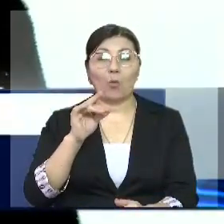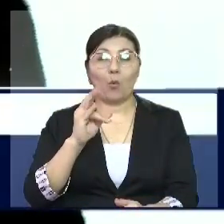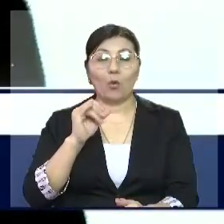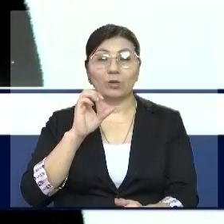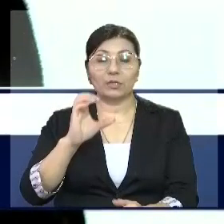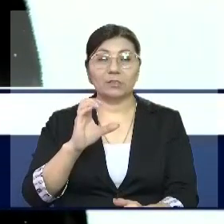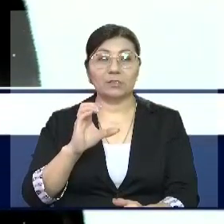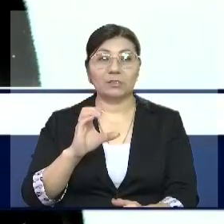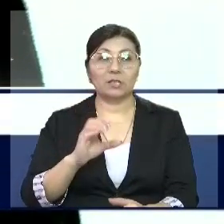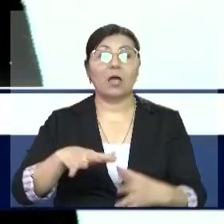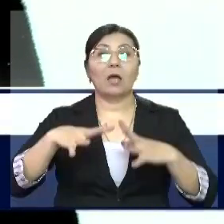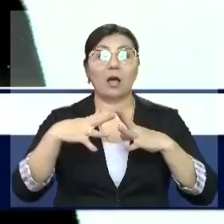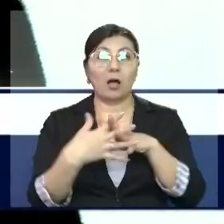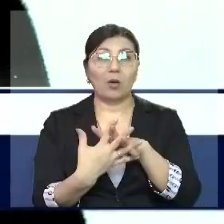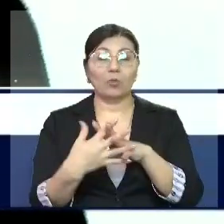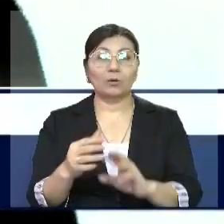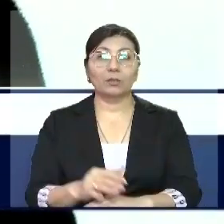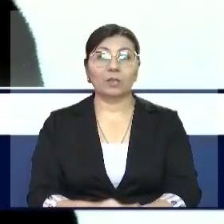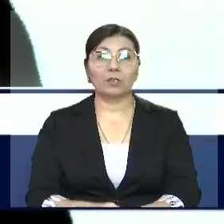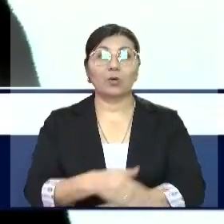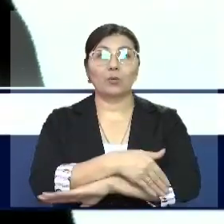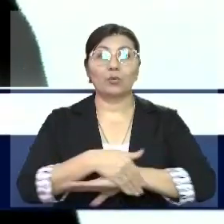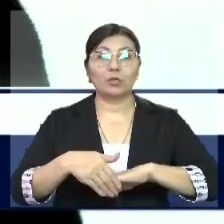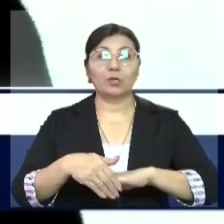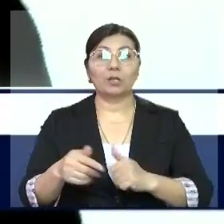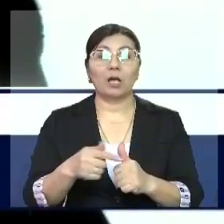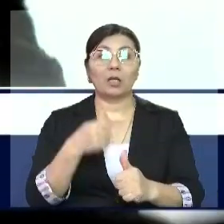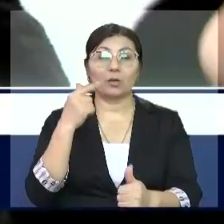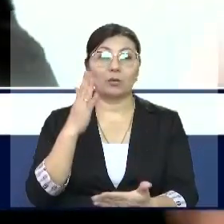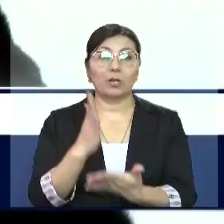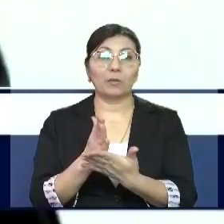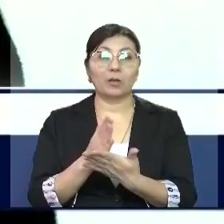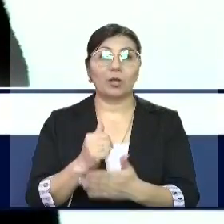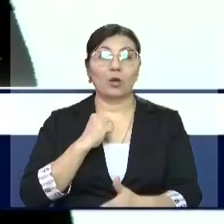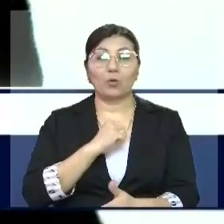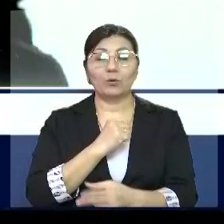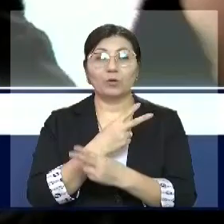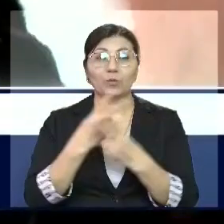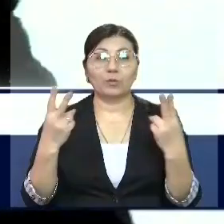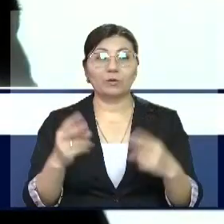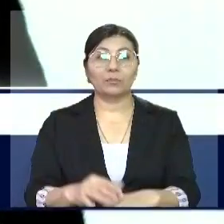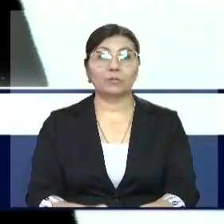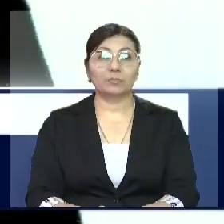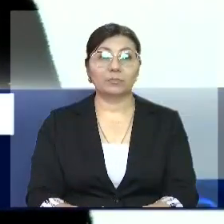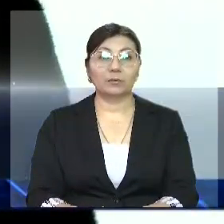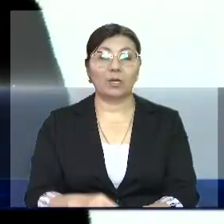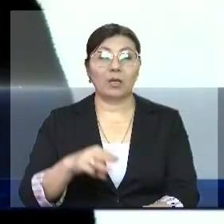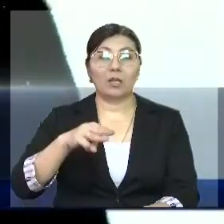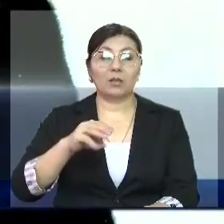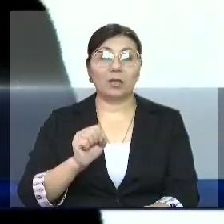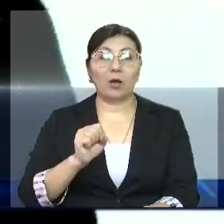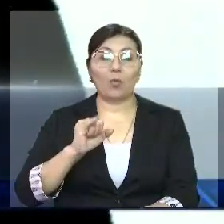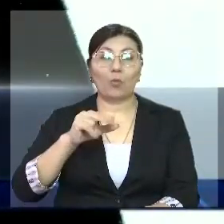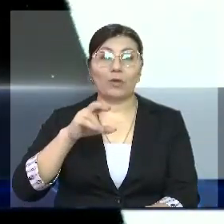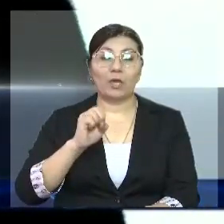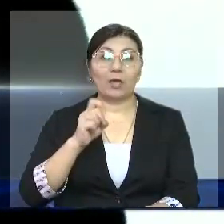үй алабындағы көшелерде атаулар бар. Міне өздеріңіз көріп тұрғандай, мынау Тәуекел хан көшесі. Бұл